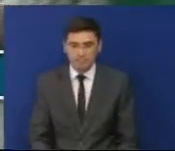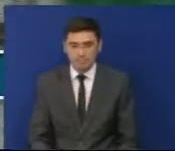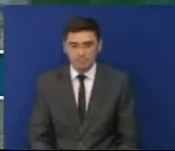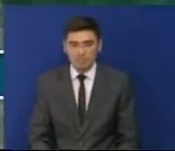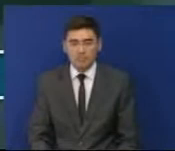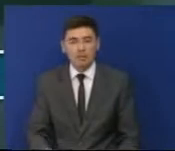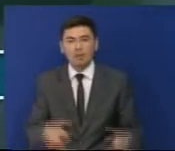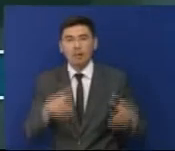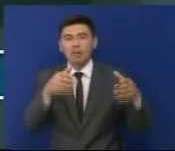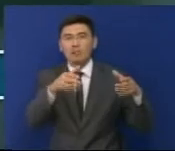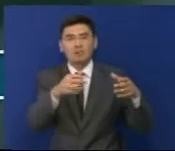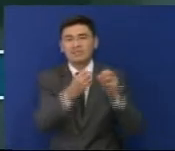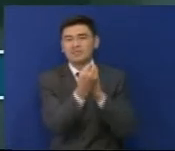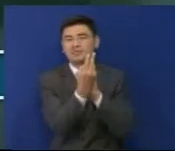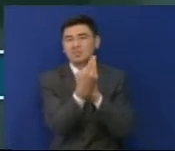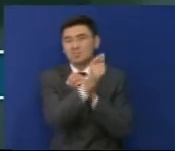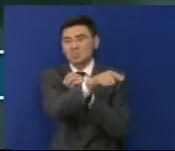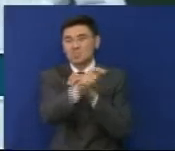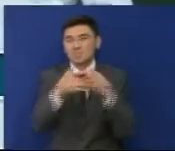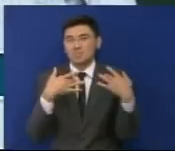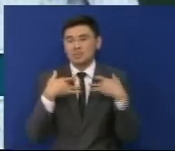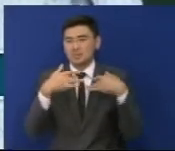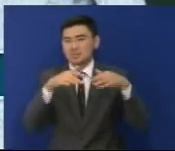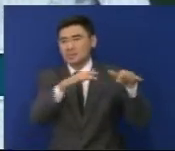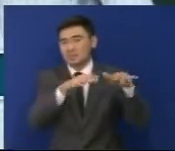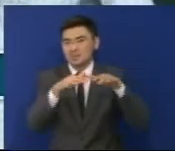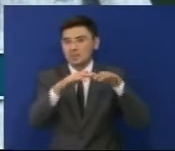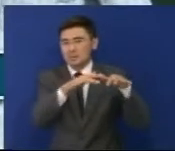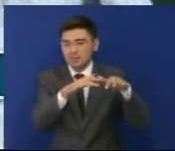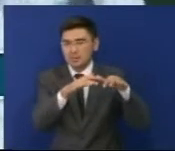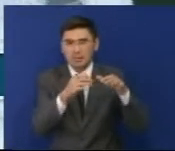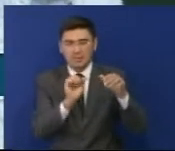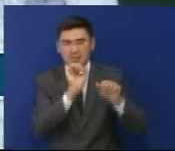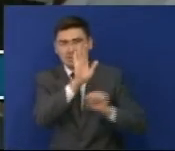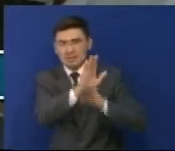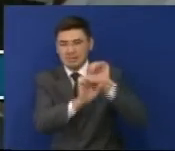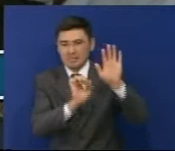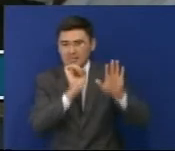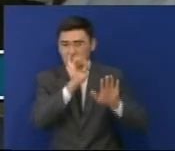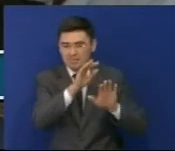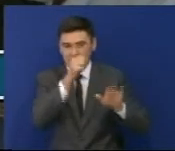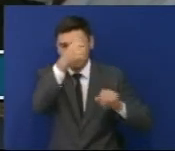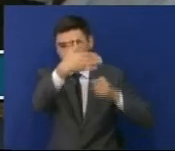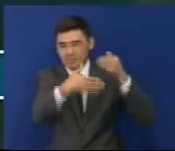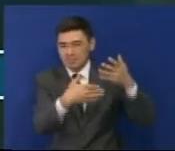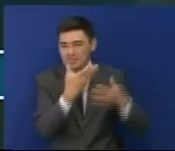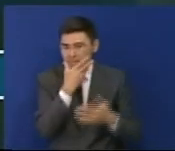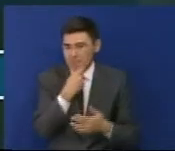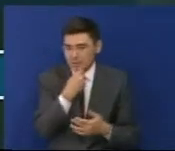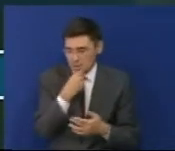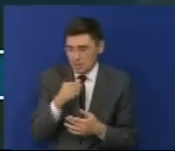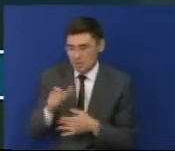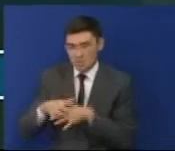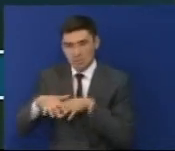12 адам жұмылдырылған, түрлі түсті декорациялар мен сазды әуеннің сүйемелдеуімен қойылған туынды көрерменді бейжай қалдырмады. Айта кетерлігі,